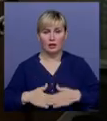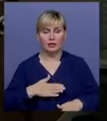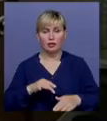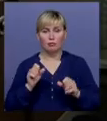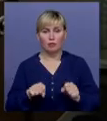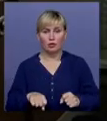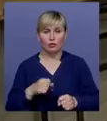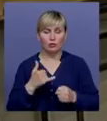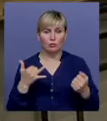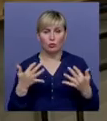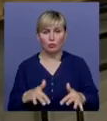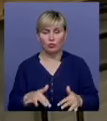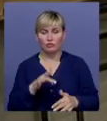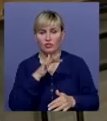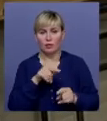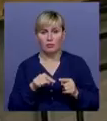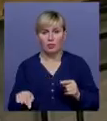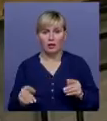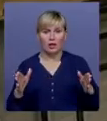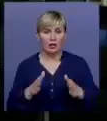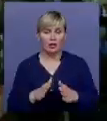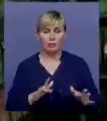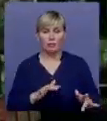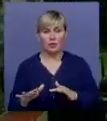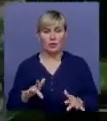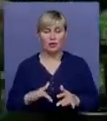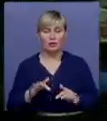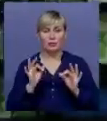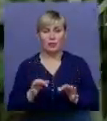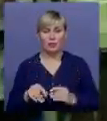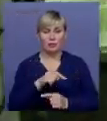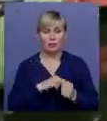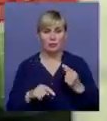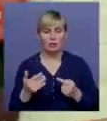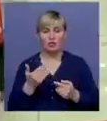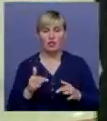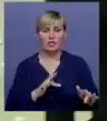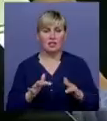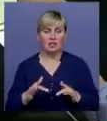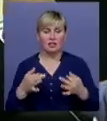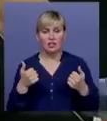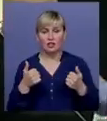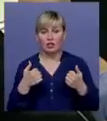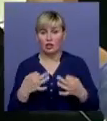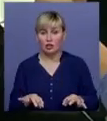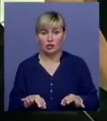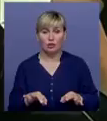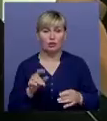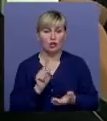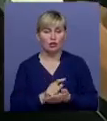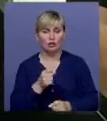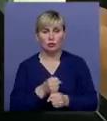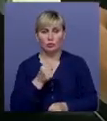можно наверстать упущенное время за период ограничительных мер правда предприниматели чья деятельность разрешено в условиях пандемии должны строго